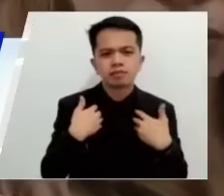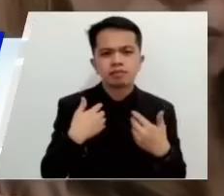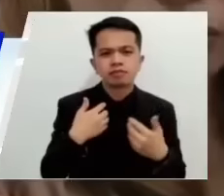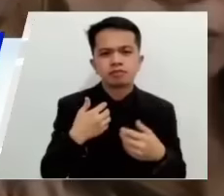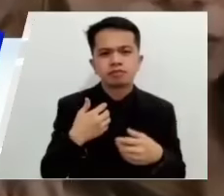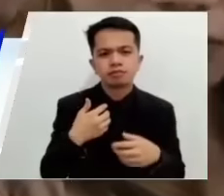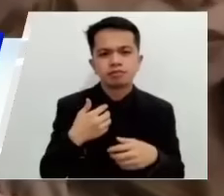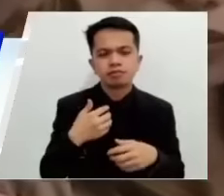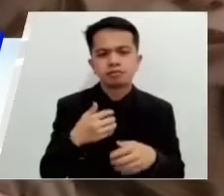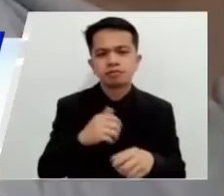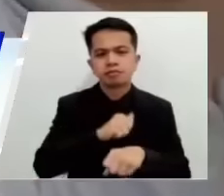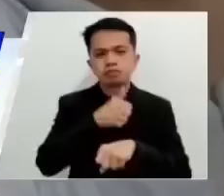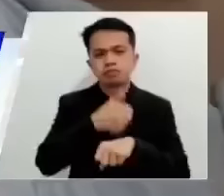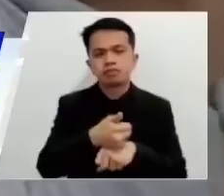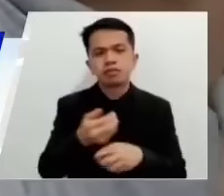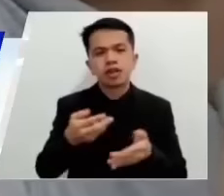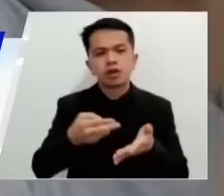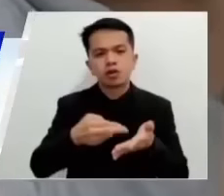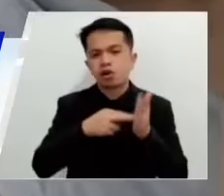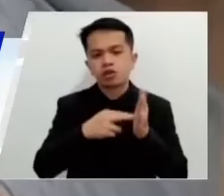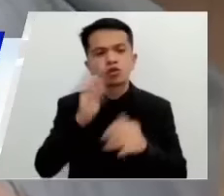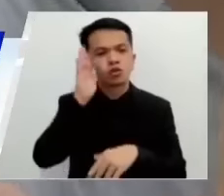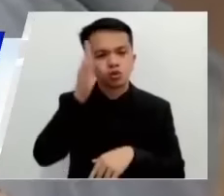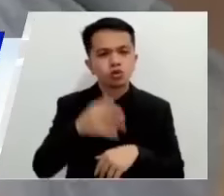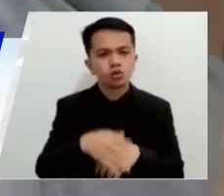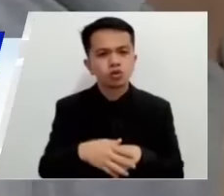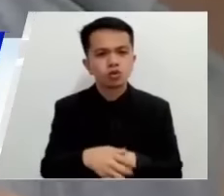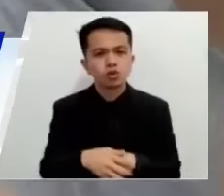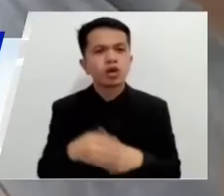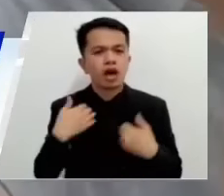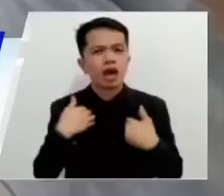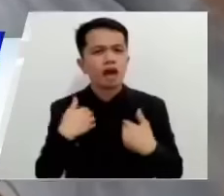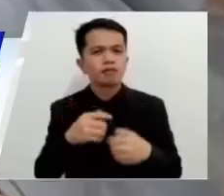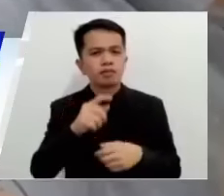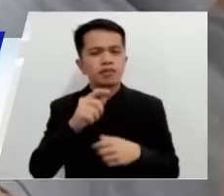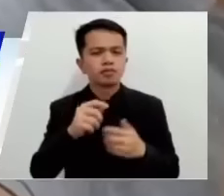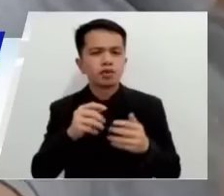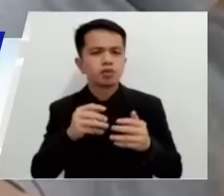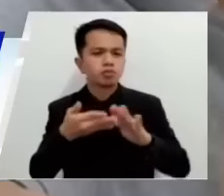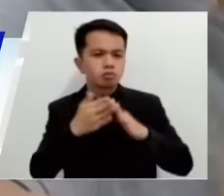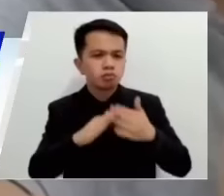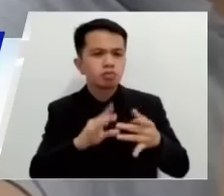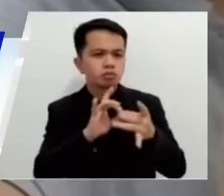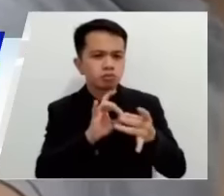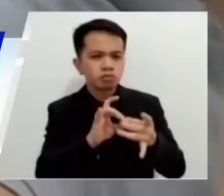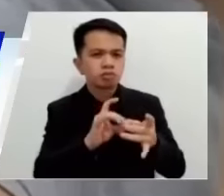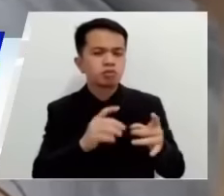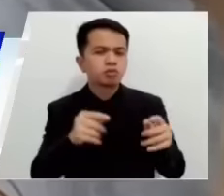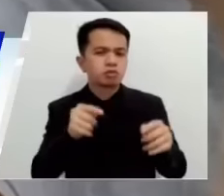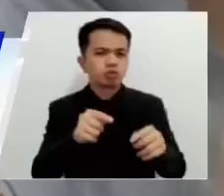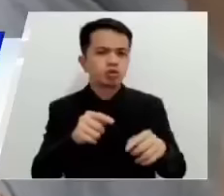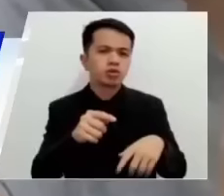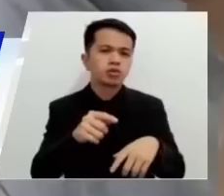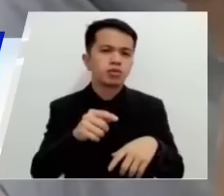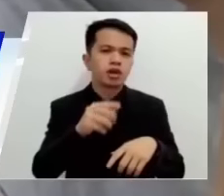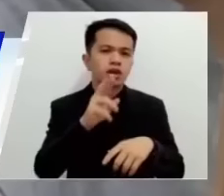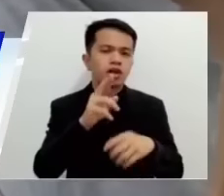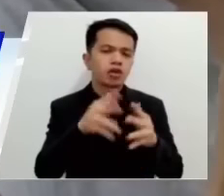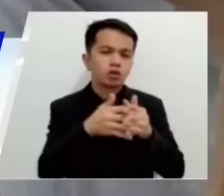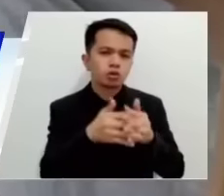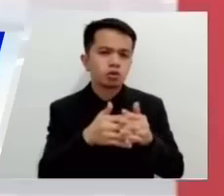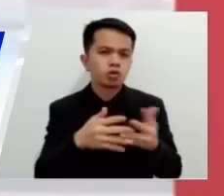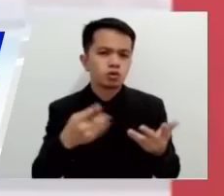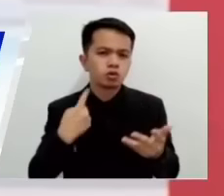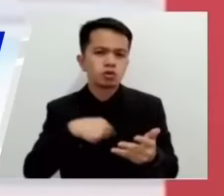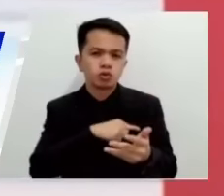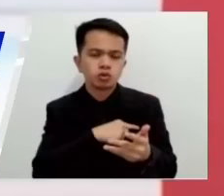request very soon. We have a treaty with the U.S. and it's part of the law of the land. We will have to play it